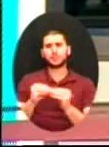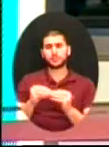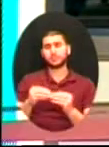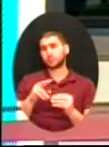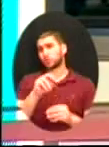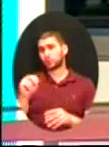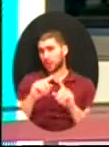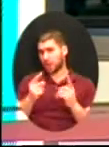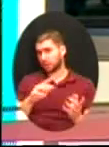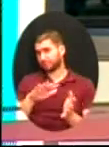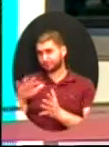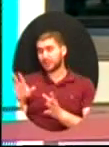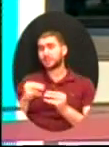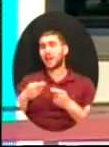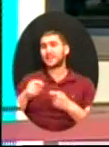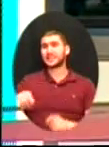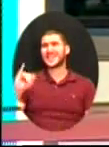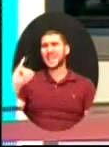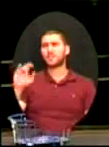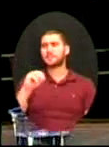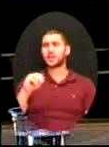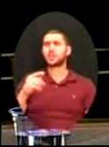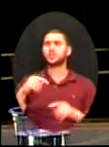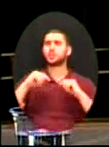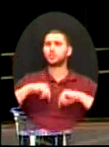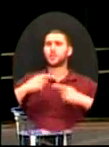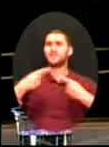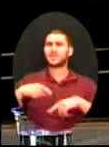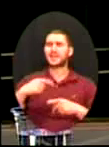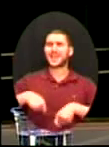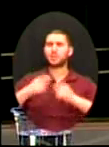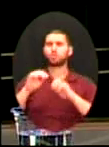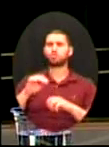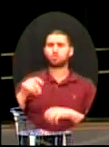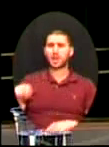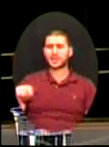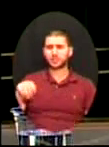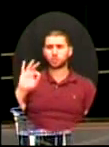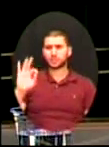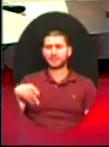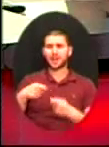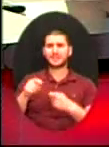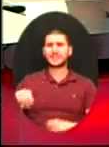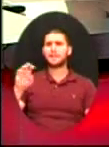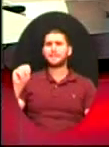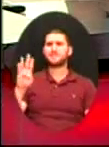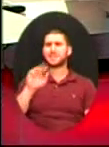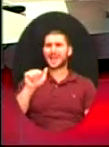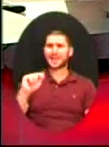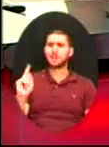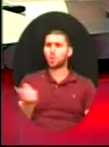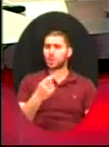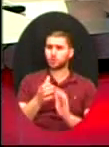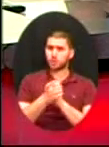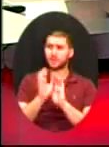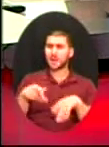נעסוק בעניין אחר, עם חבר הכנסת יעקב מרגי, יושב ראש ועדת חינוך של הכנסת ש"ס, שלום לך, חברת הכנסת מירב בן ארי, כולנו שלום גם לך,